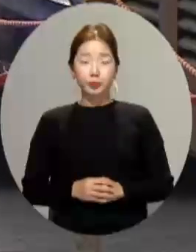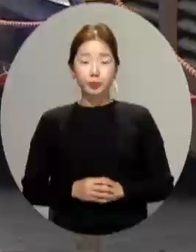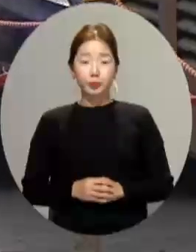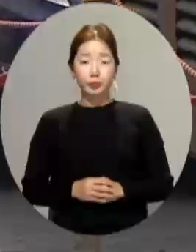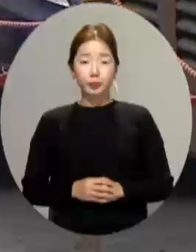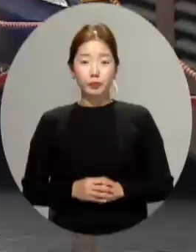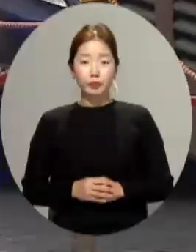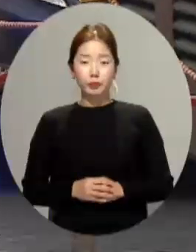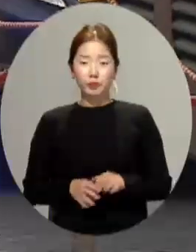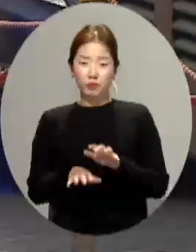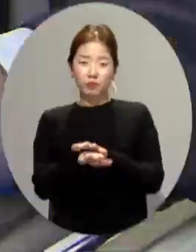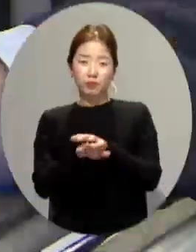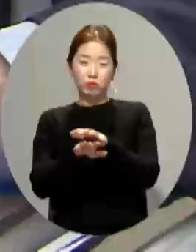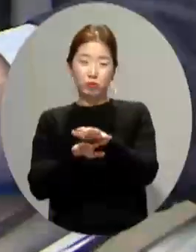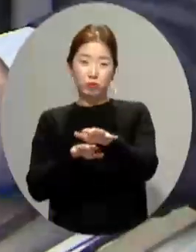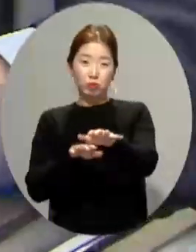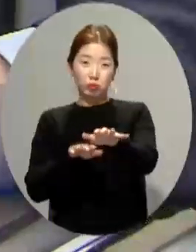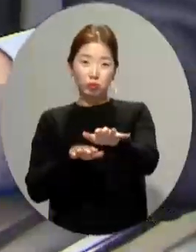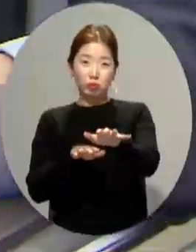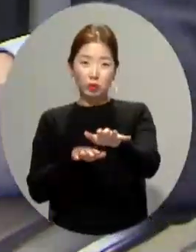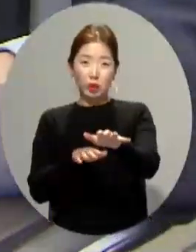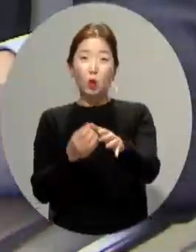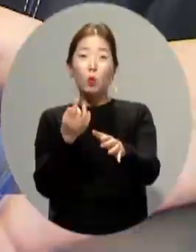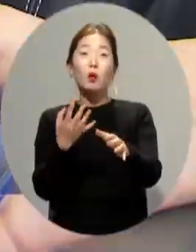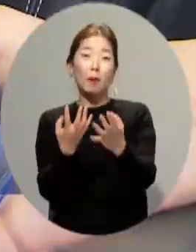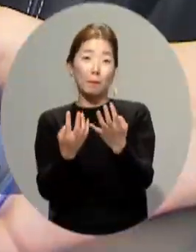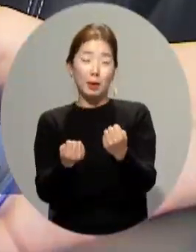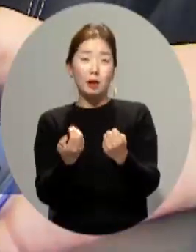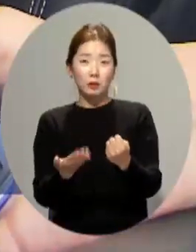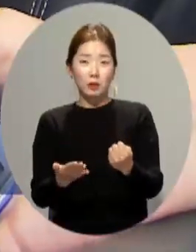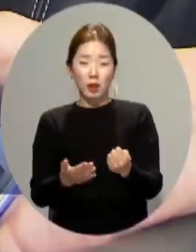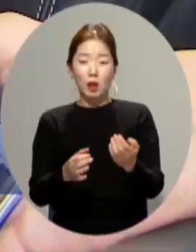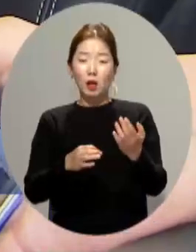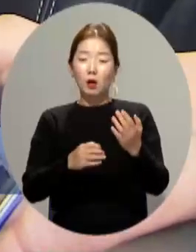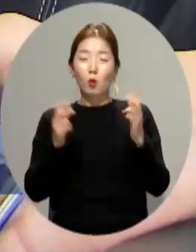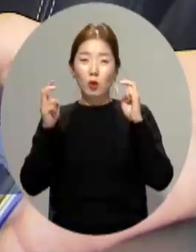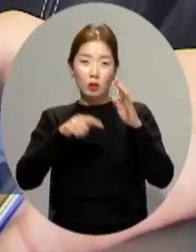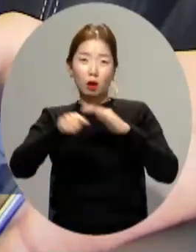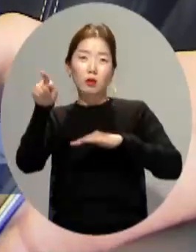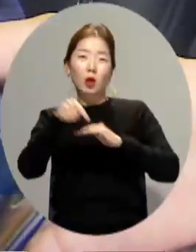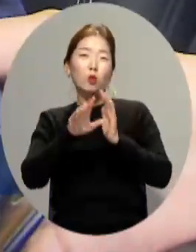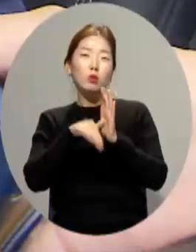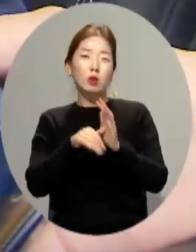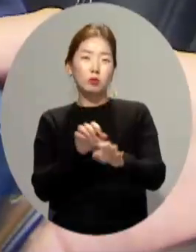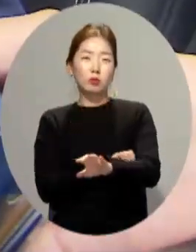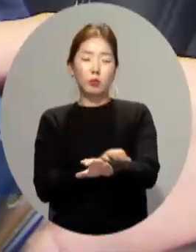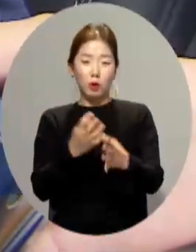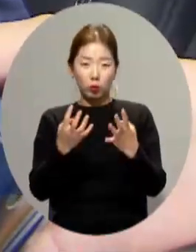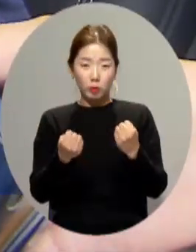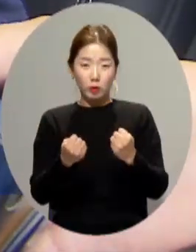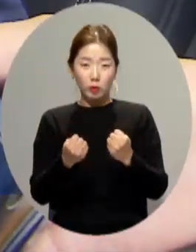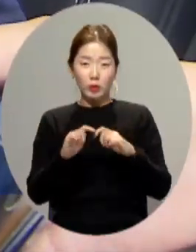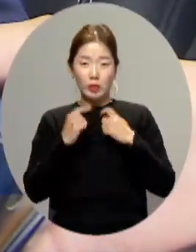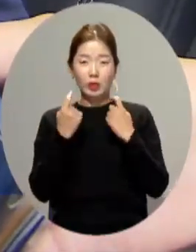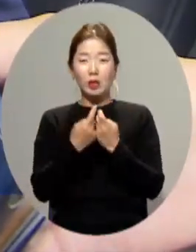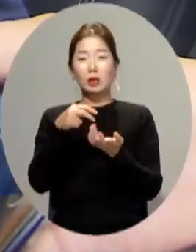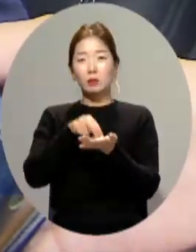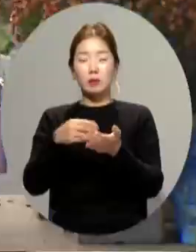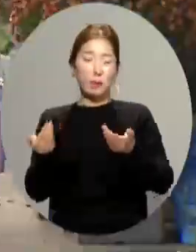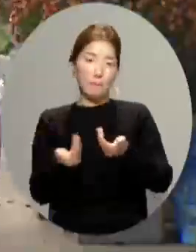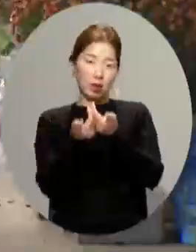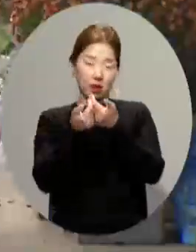저기 차가 굉장히 많이 다니는 구역이에요. 출퇴근 시간에는 엄청 불편하죠. 저 개인 입장에서는